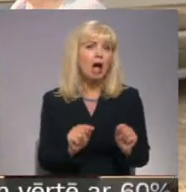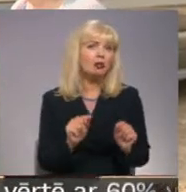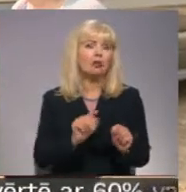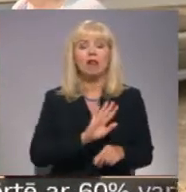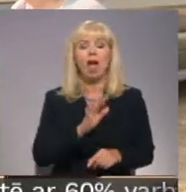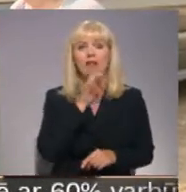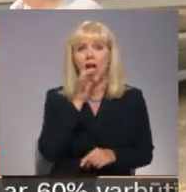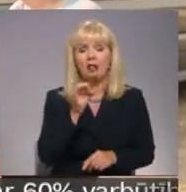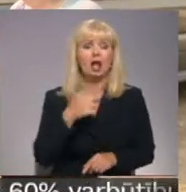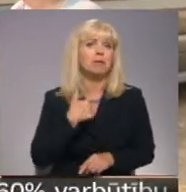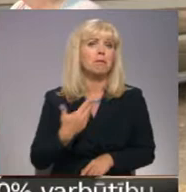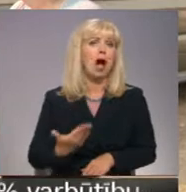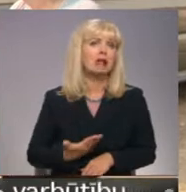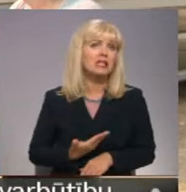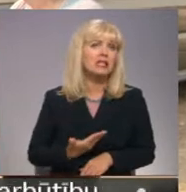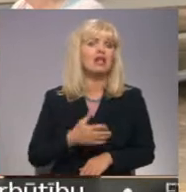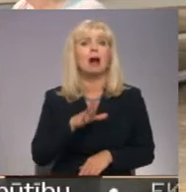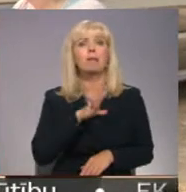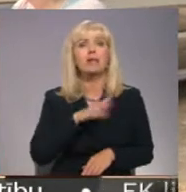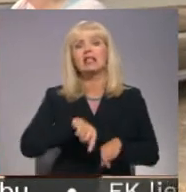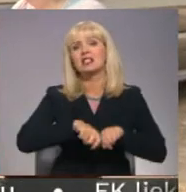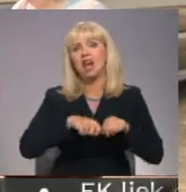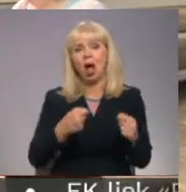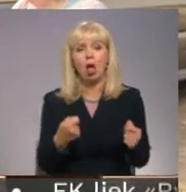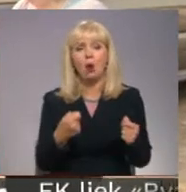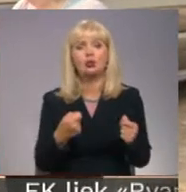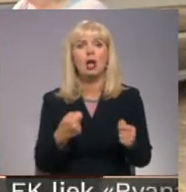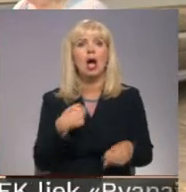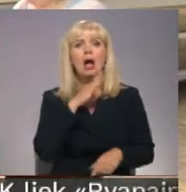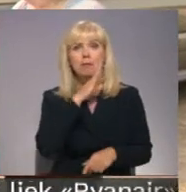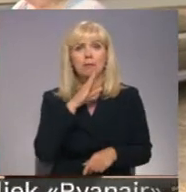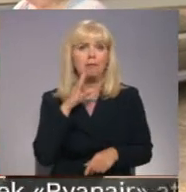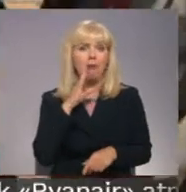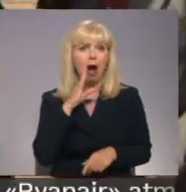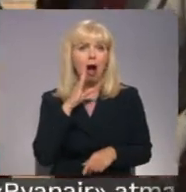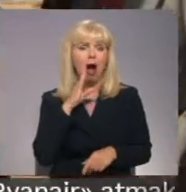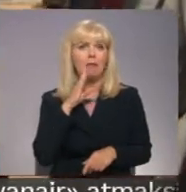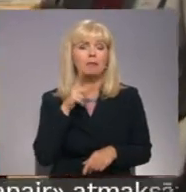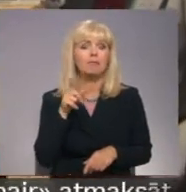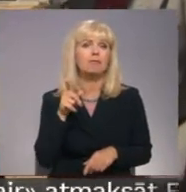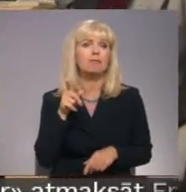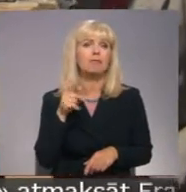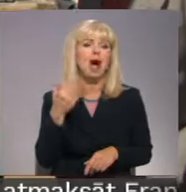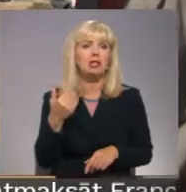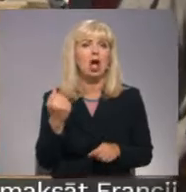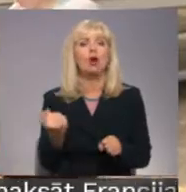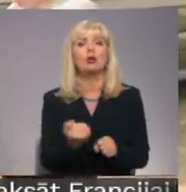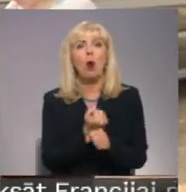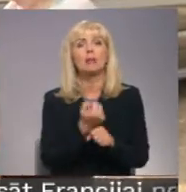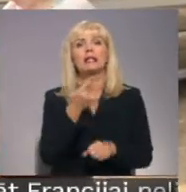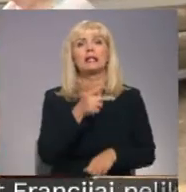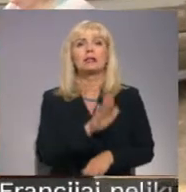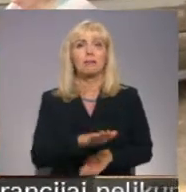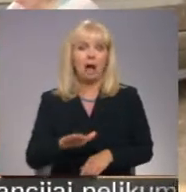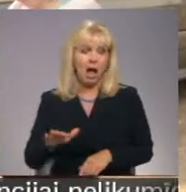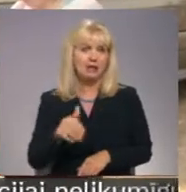neteiktu, ka mana dzīve bija salausta, mammas gan. Viņa tomēr ar trījiem bērniem